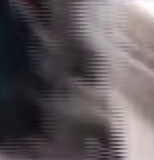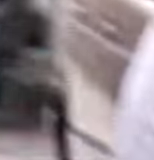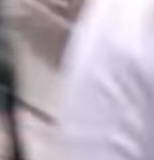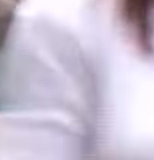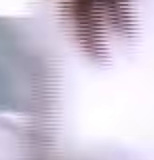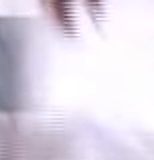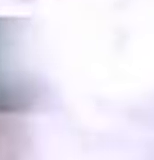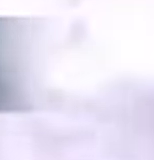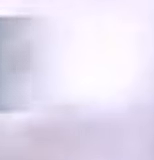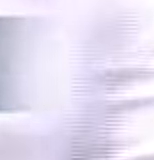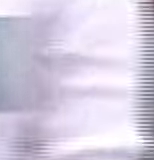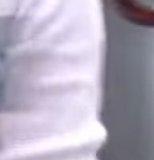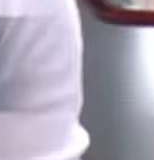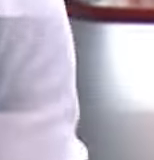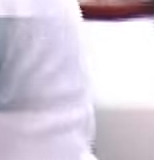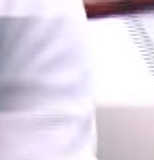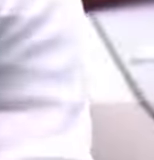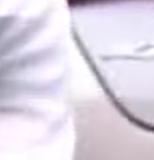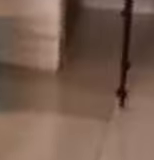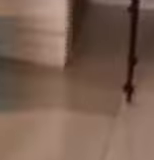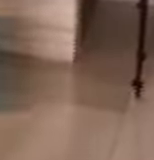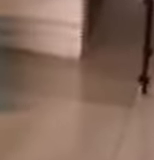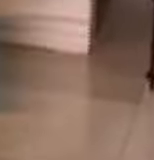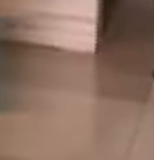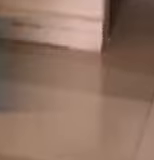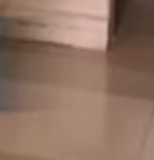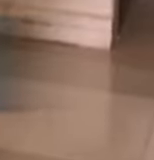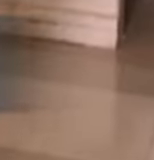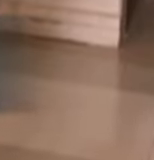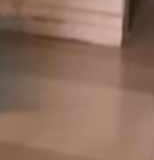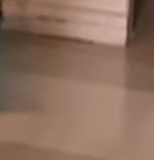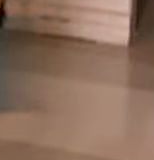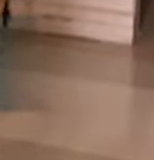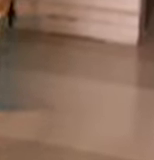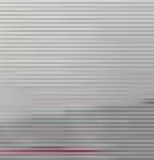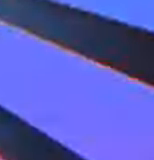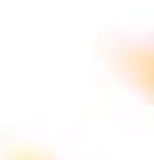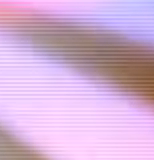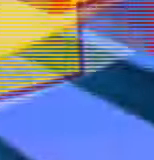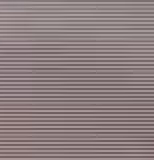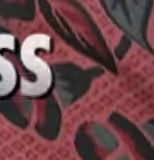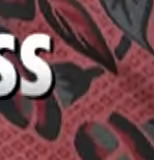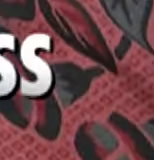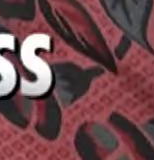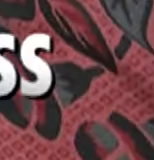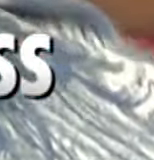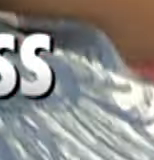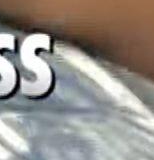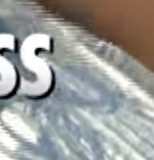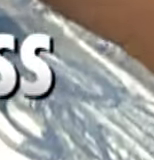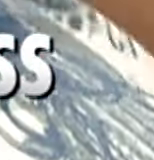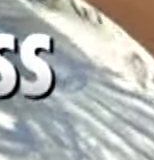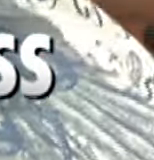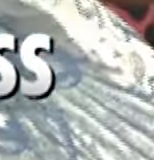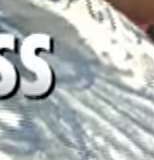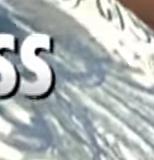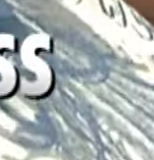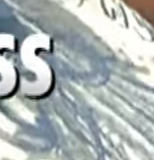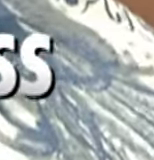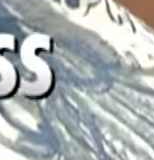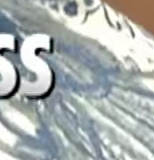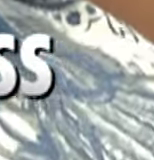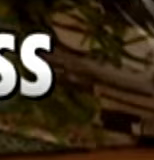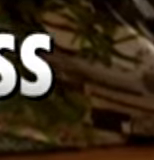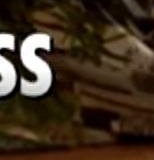Hihimayin natin ang mga hindi magandang dulot ng pagiging people pleaser. At sasabi ni Doc, mga dapat